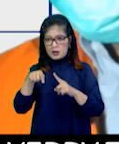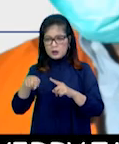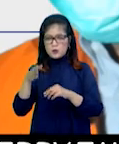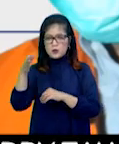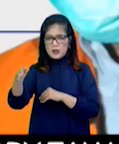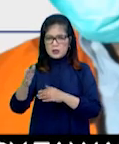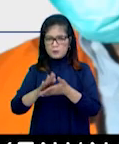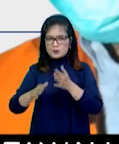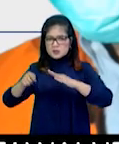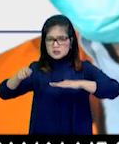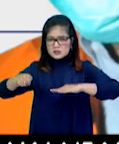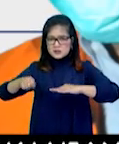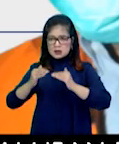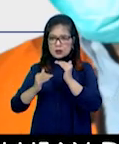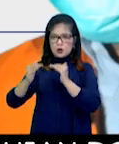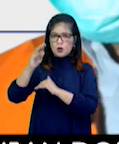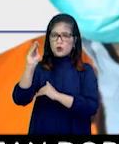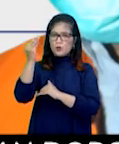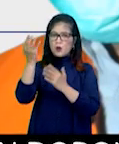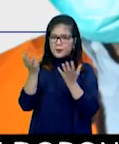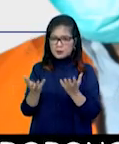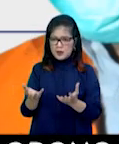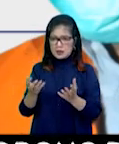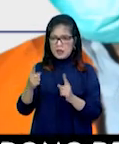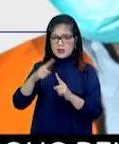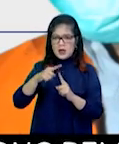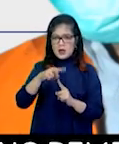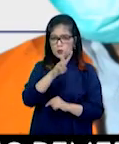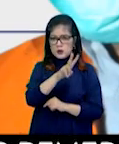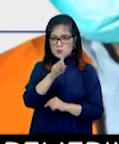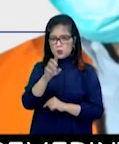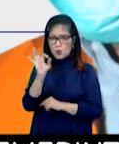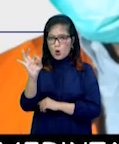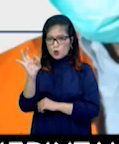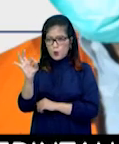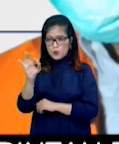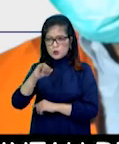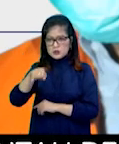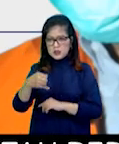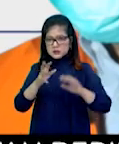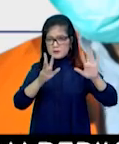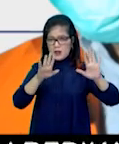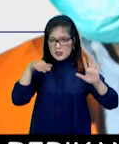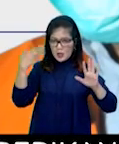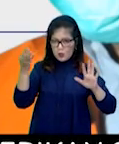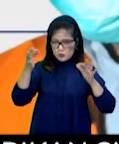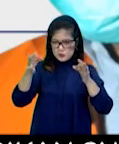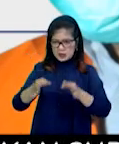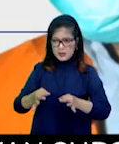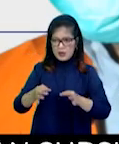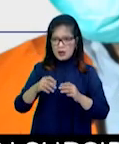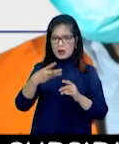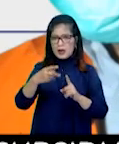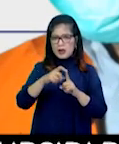Jakarta memperberat hukuman terhadap Edi Prabowo pada 21 Oktober 2021 menjadi 9 tahun penjara. Edi Prabowo kemudian